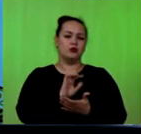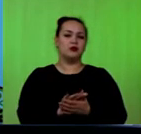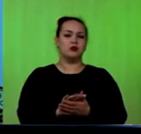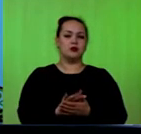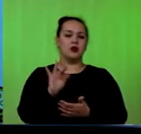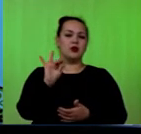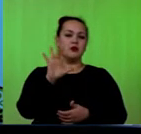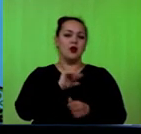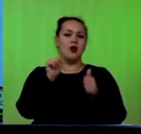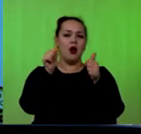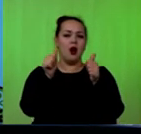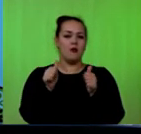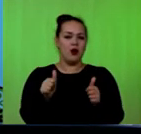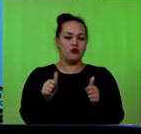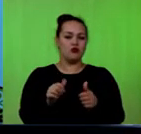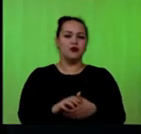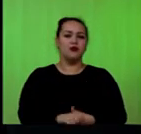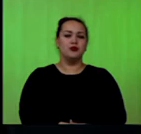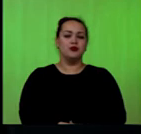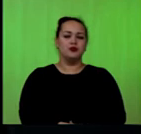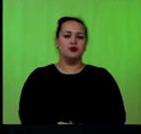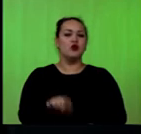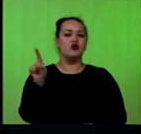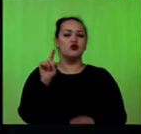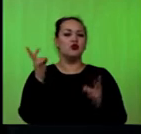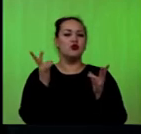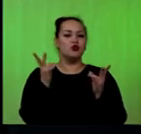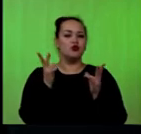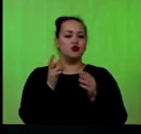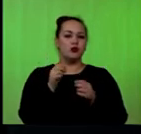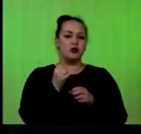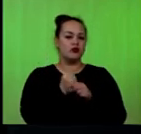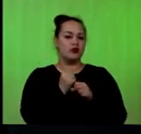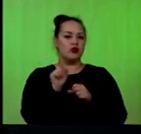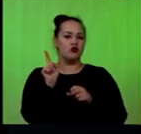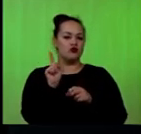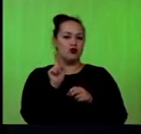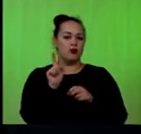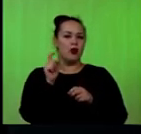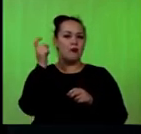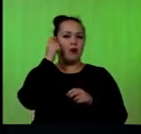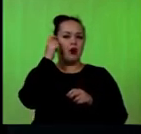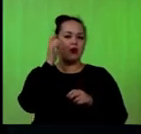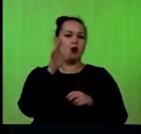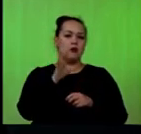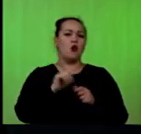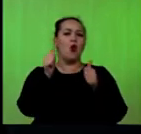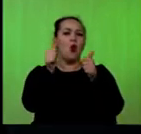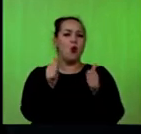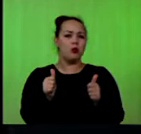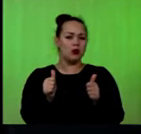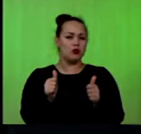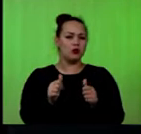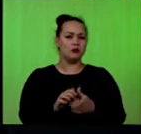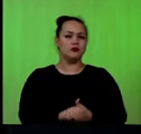образцом для подражания что нужно делать для того чтобы наши махалля стала образцовой махали